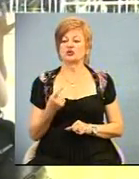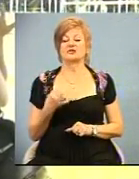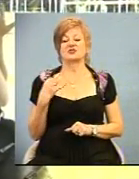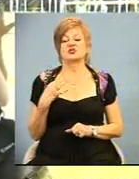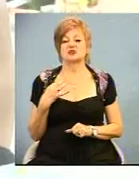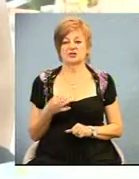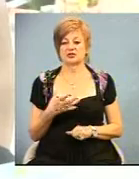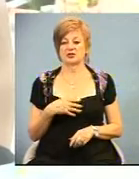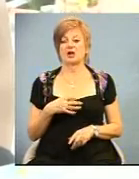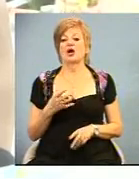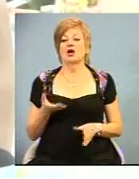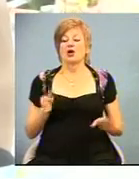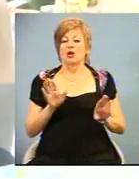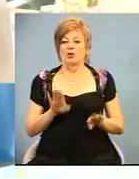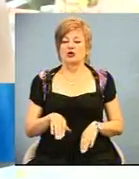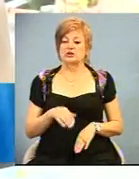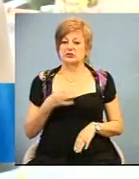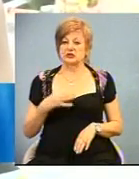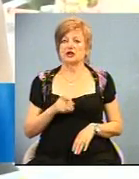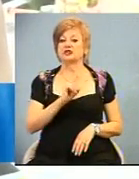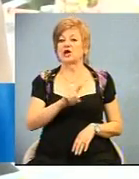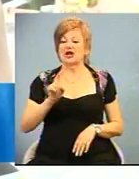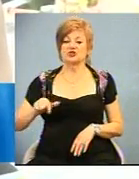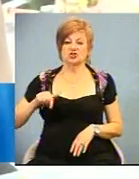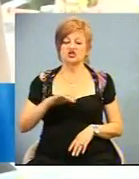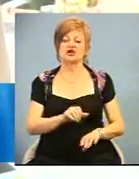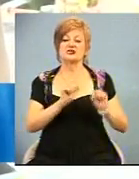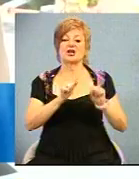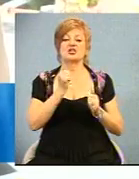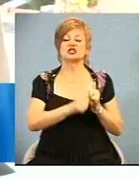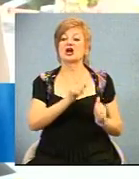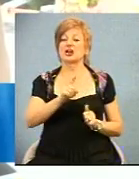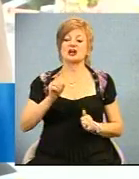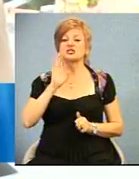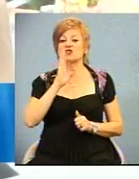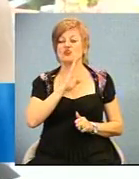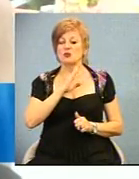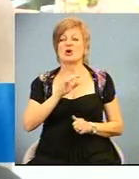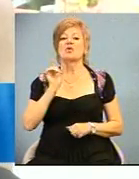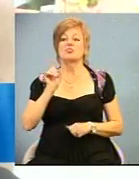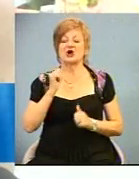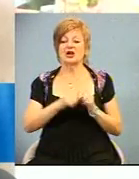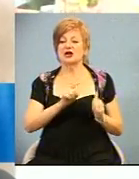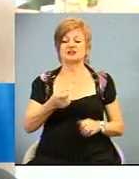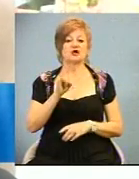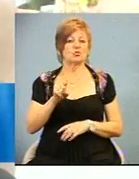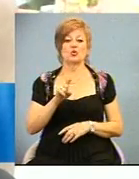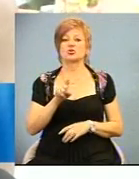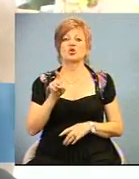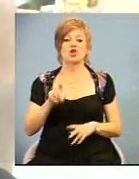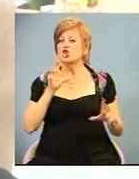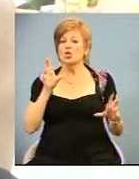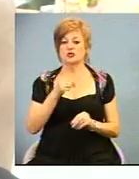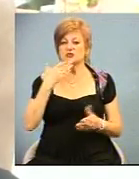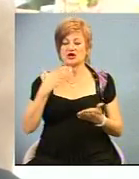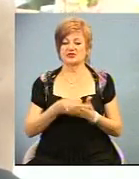втратила мати. Вони йшли, захищає кожну маму, кожного дитину. Даже будущего. Они не успели